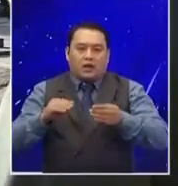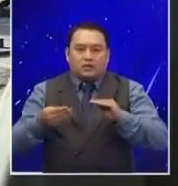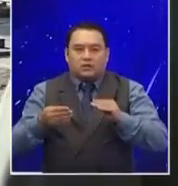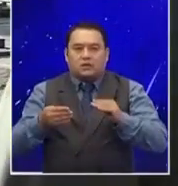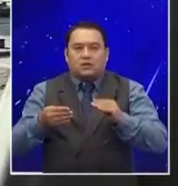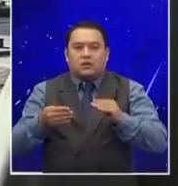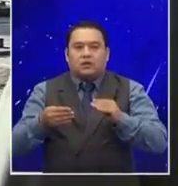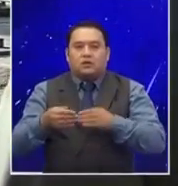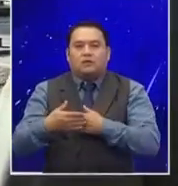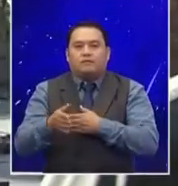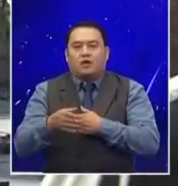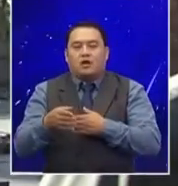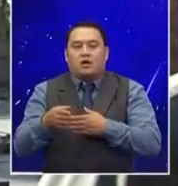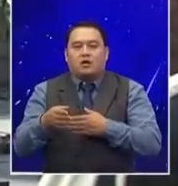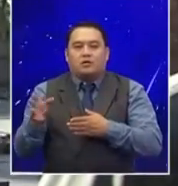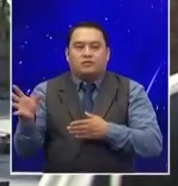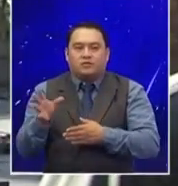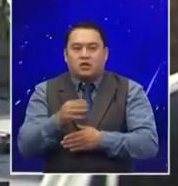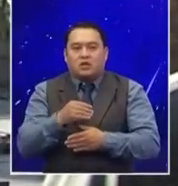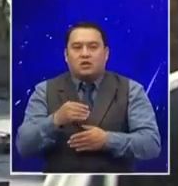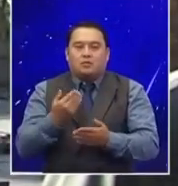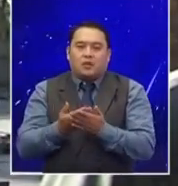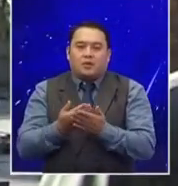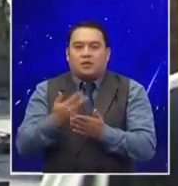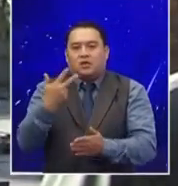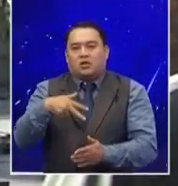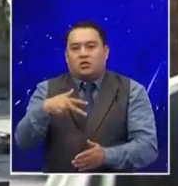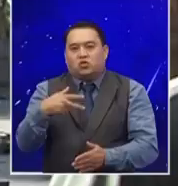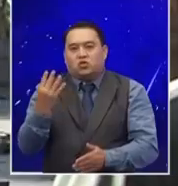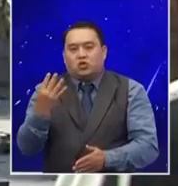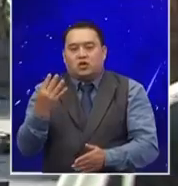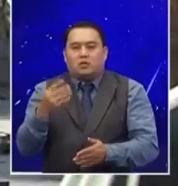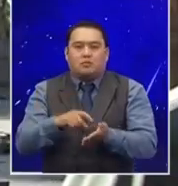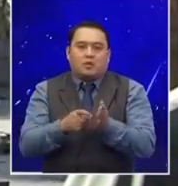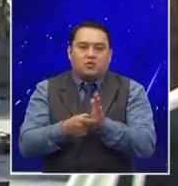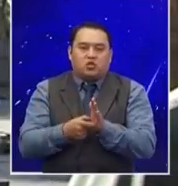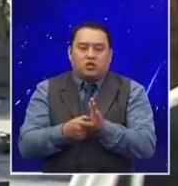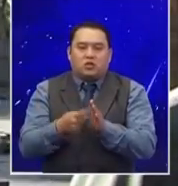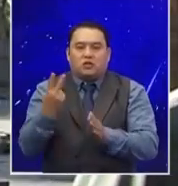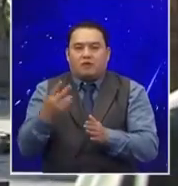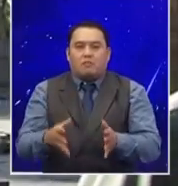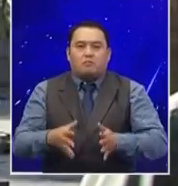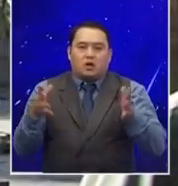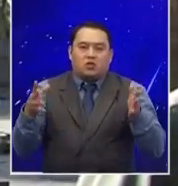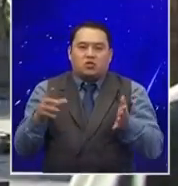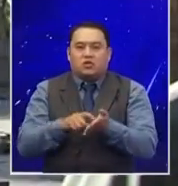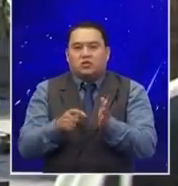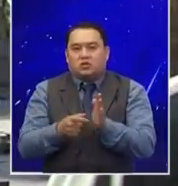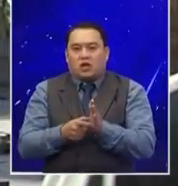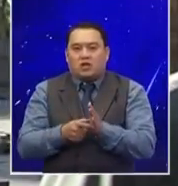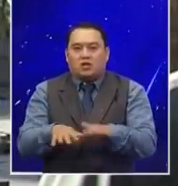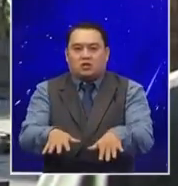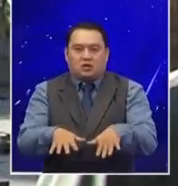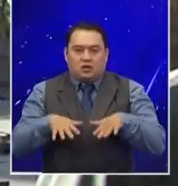входные все витражи алюминиевые. Здесь где-то 34 помещения, два больших зала, один